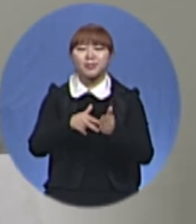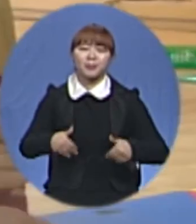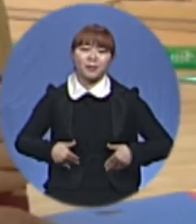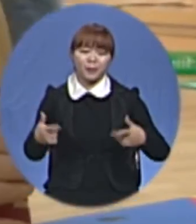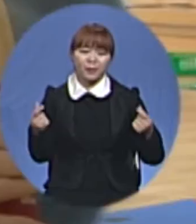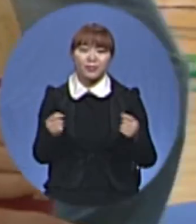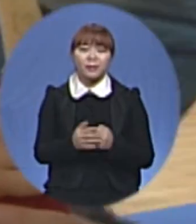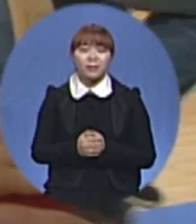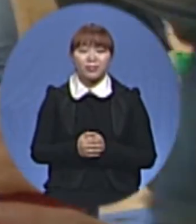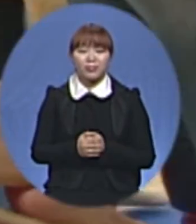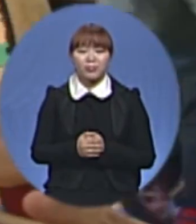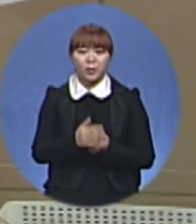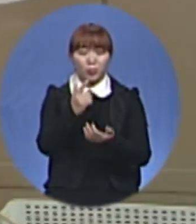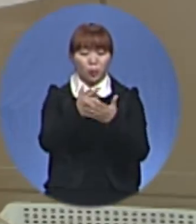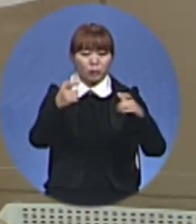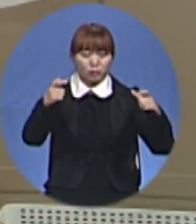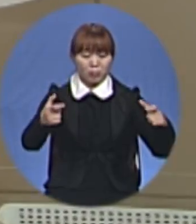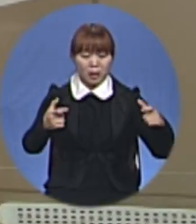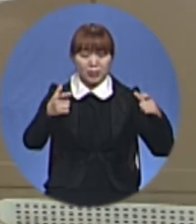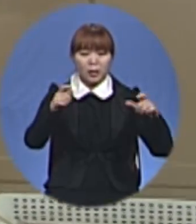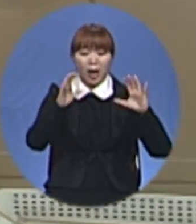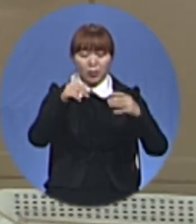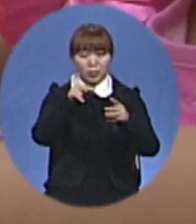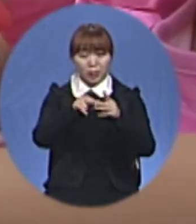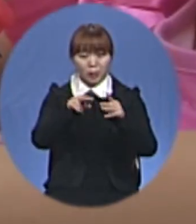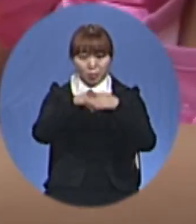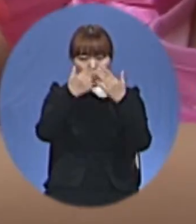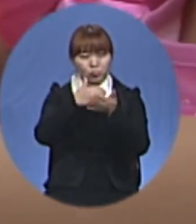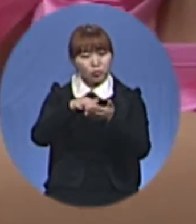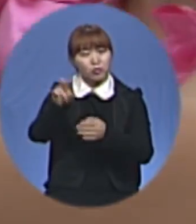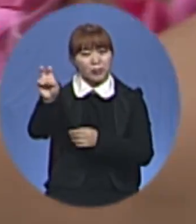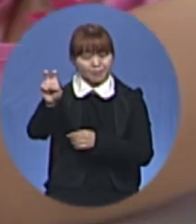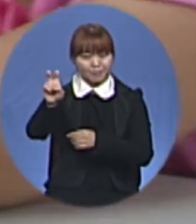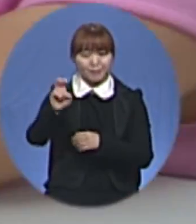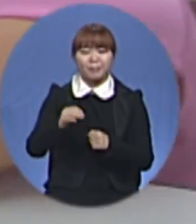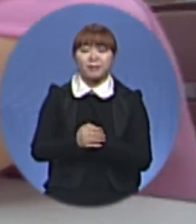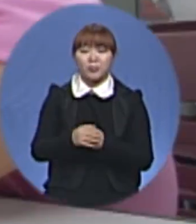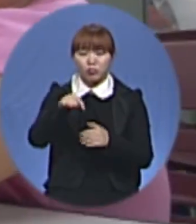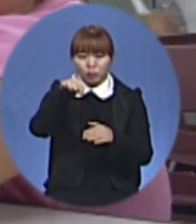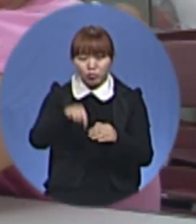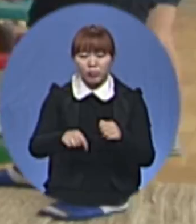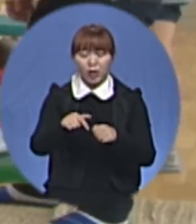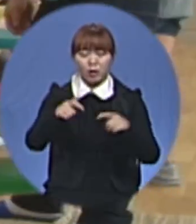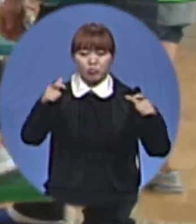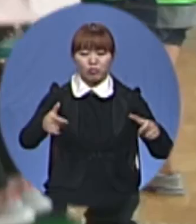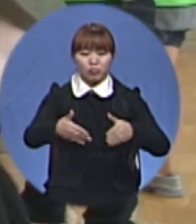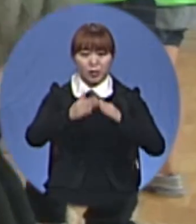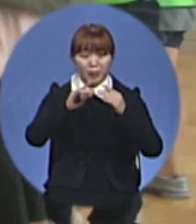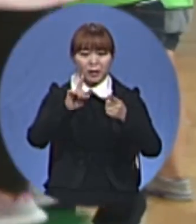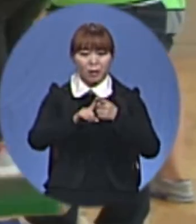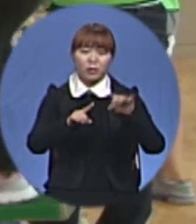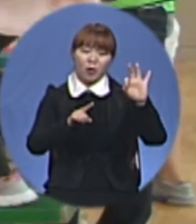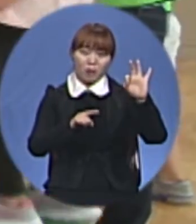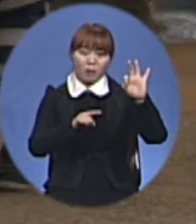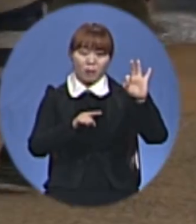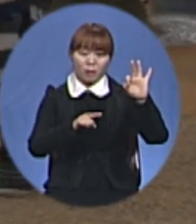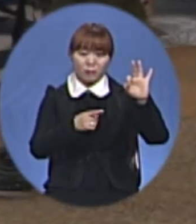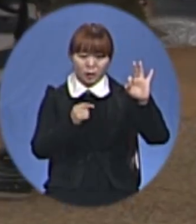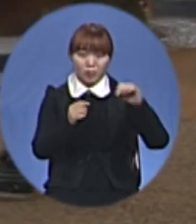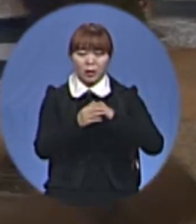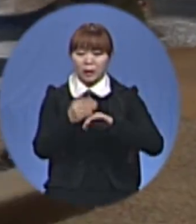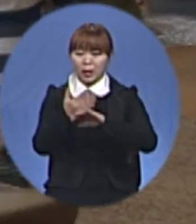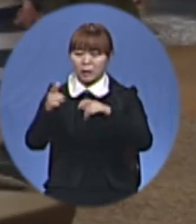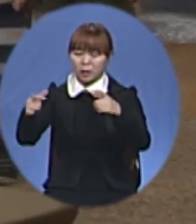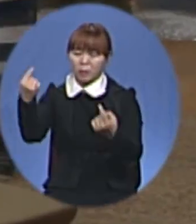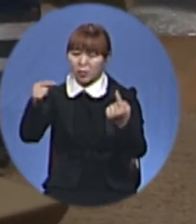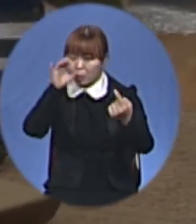않을까. 노원구에 있는 지역아동센터는 모두 20곳. 그중 구립 지역아동센터는 10곳으로 타